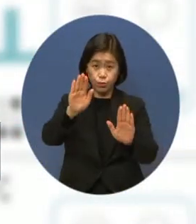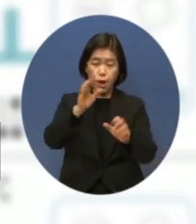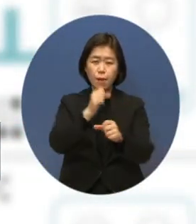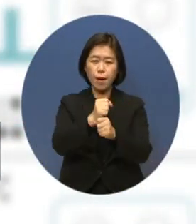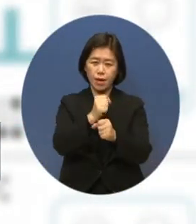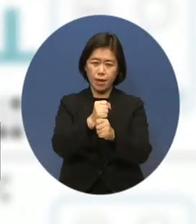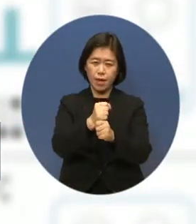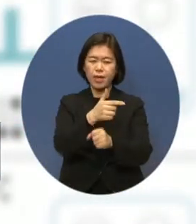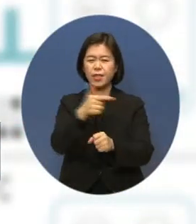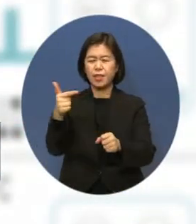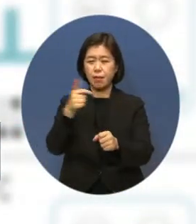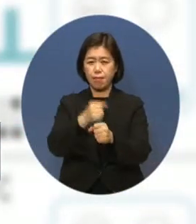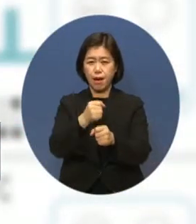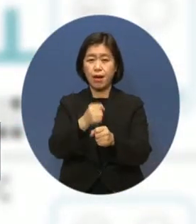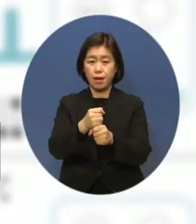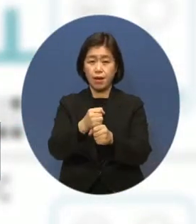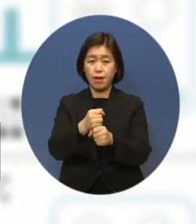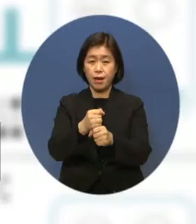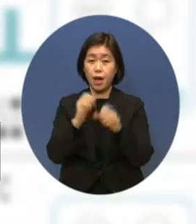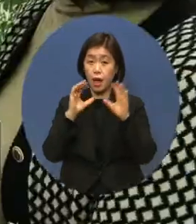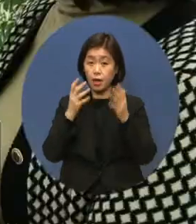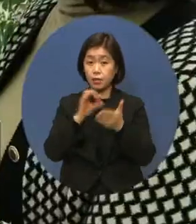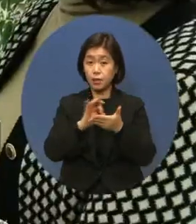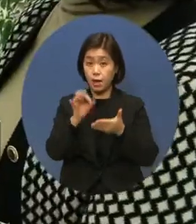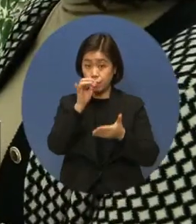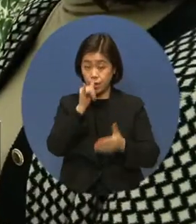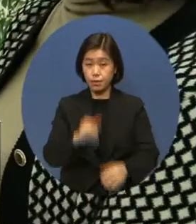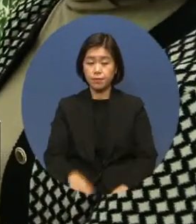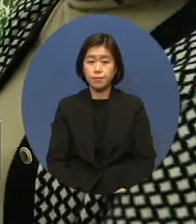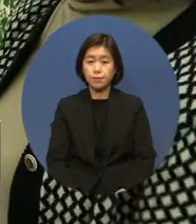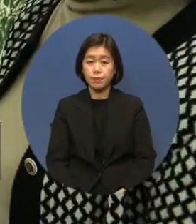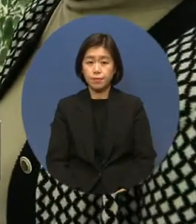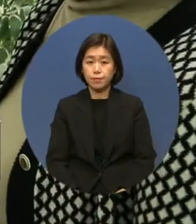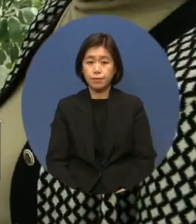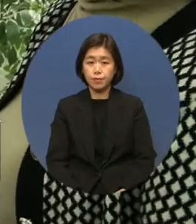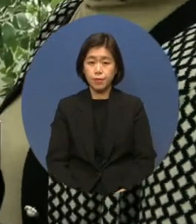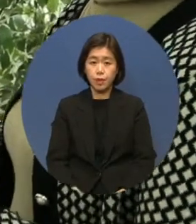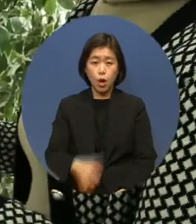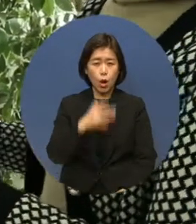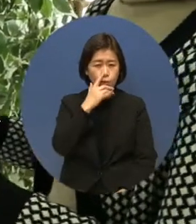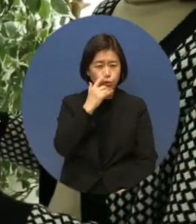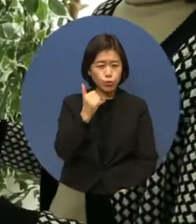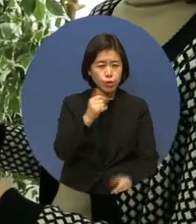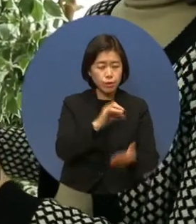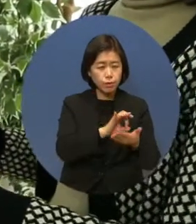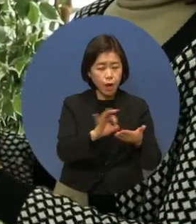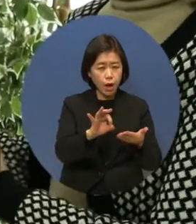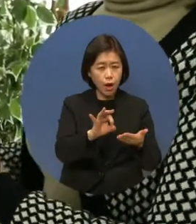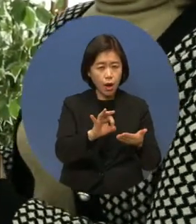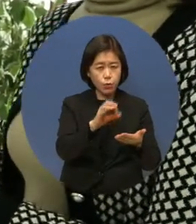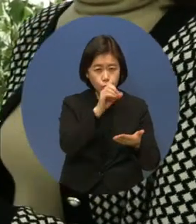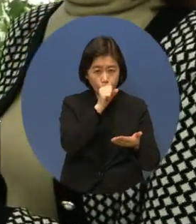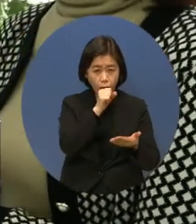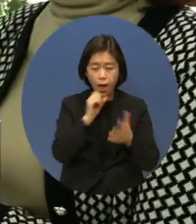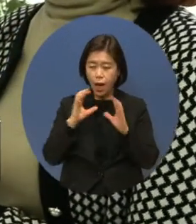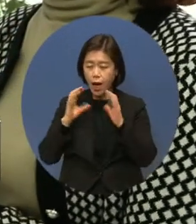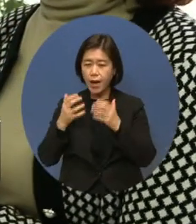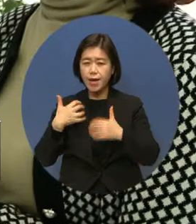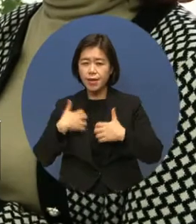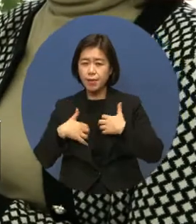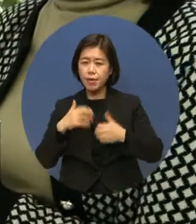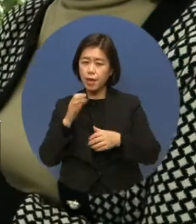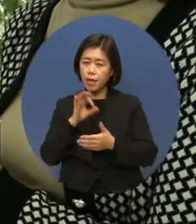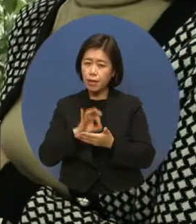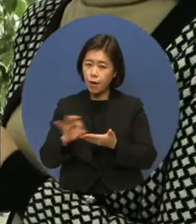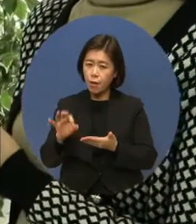그 아이들이 사용할 수 있게끔 조금 더 부모님이 사용하기 편하고 아이들도 재미나게 할 수 있는 방법을 지금 논의하고